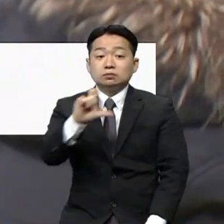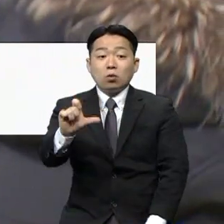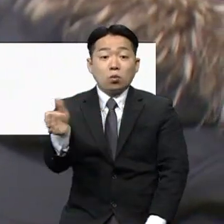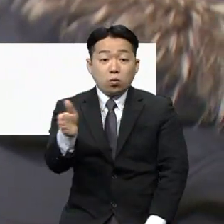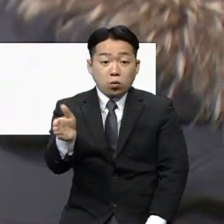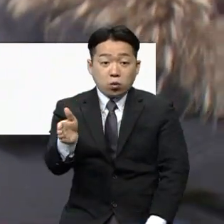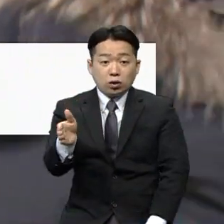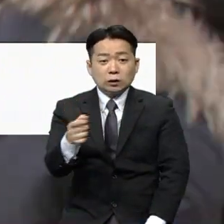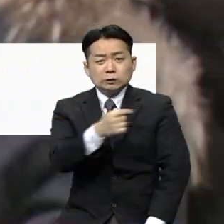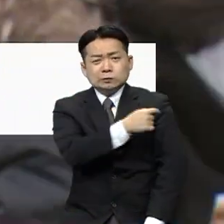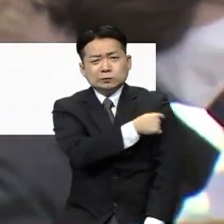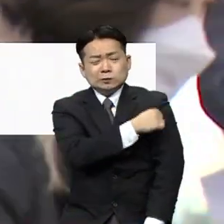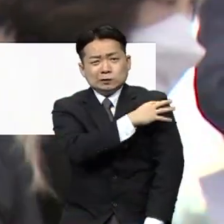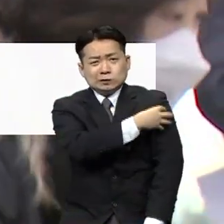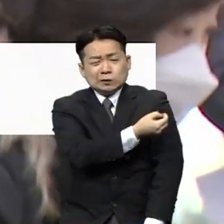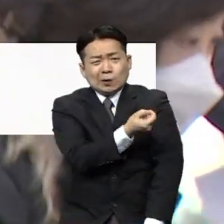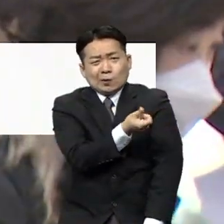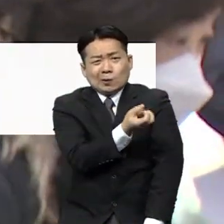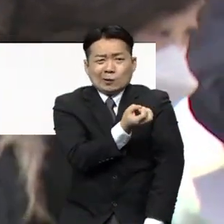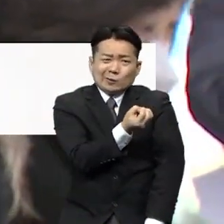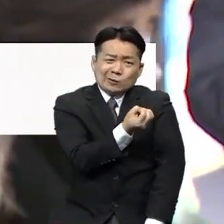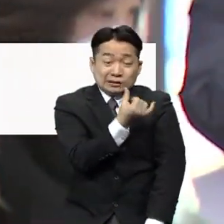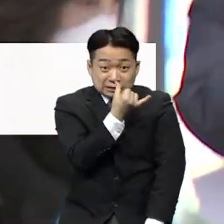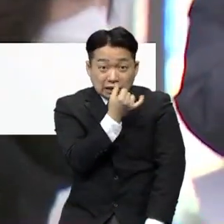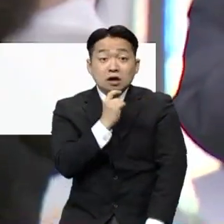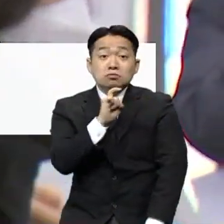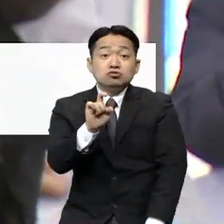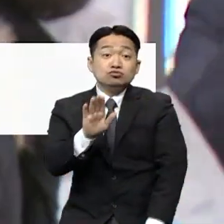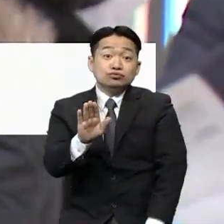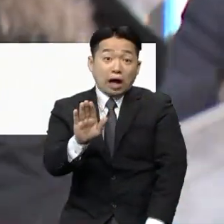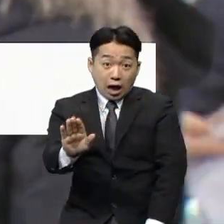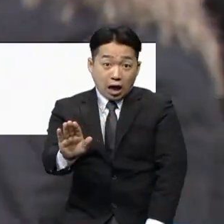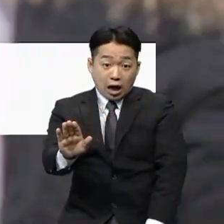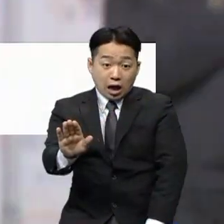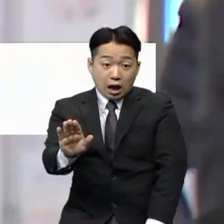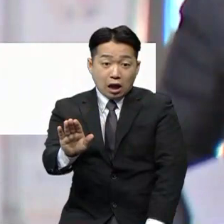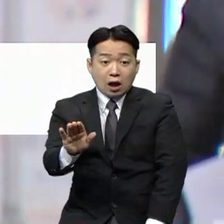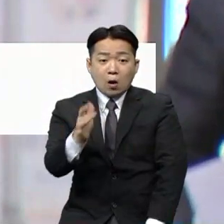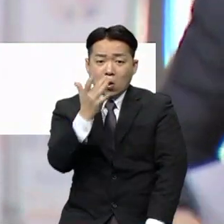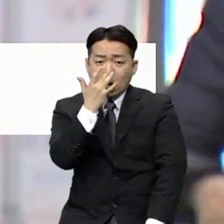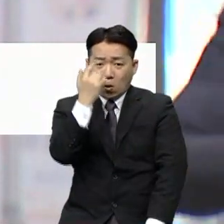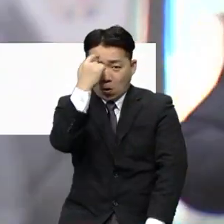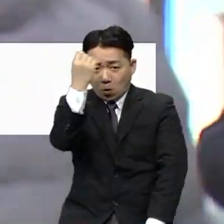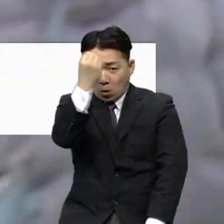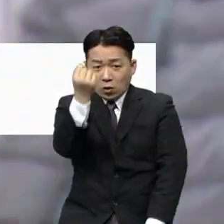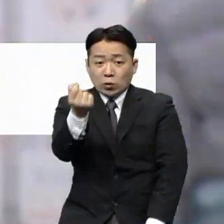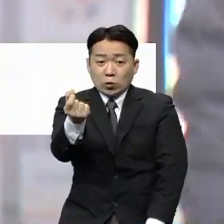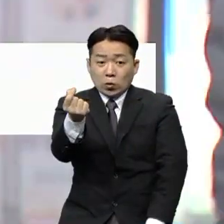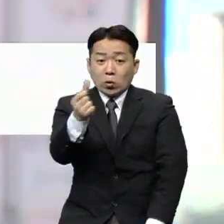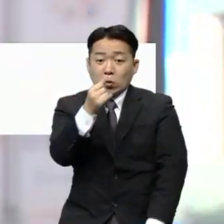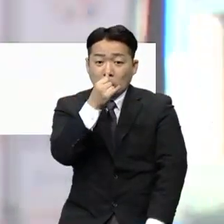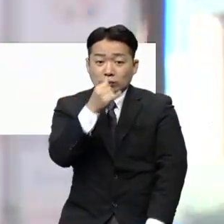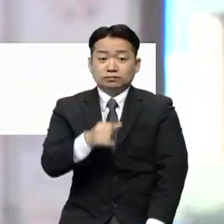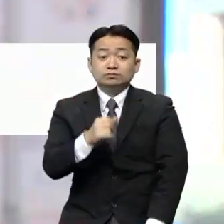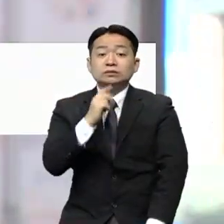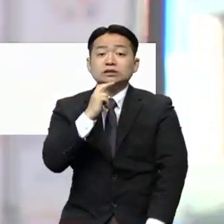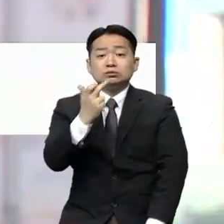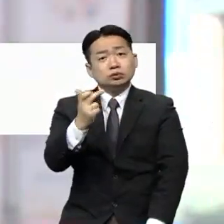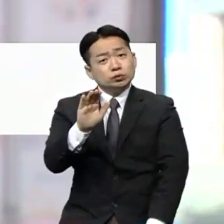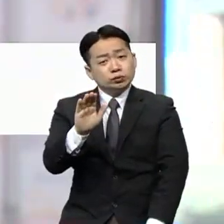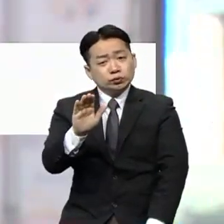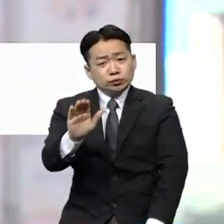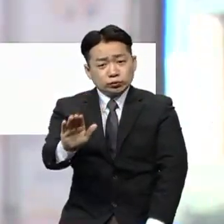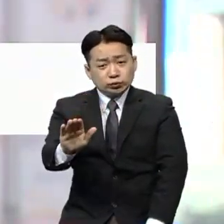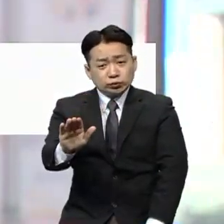이게 뻐근함이 있고 한 10분 정도 지나서는 약간 이게 어지럼증 같은 게 오더라고요. 17분